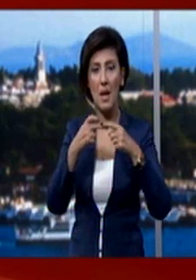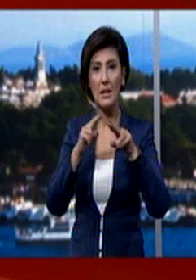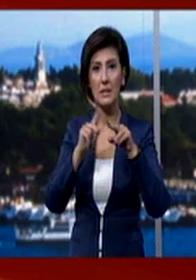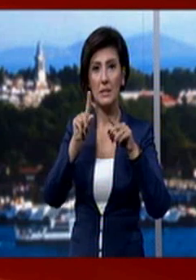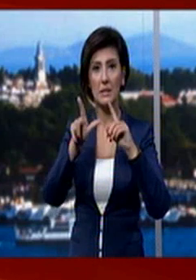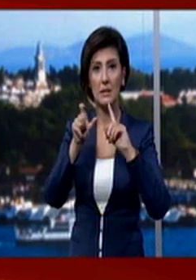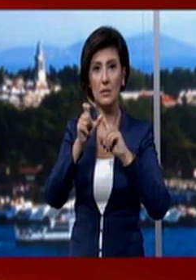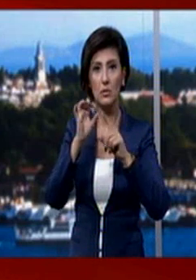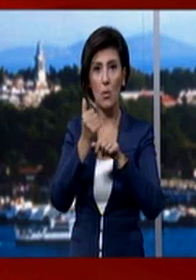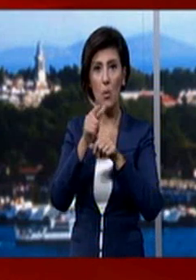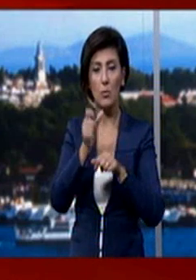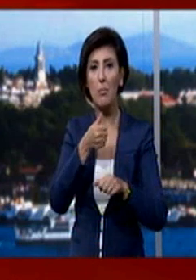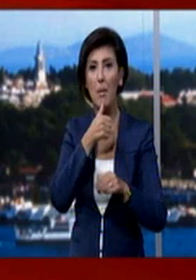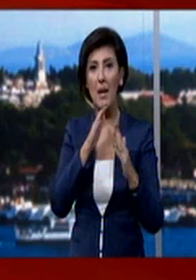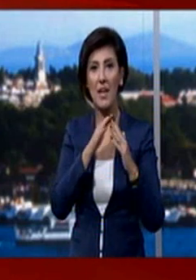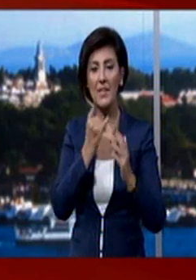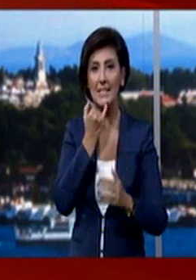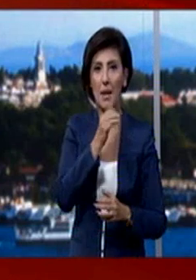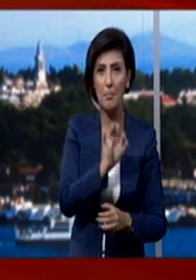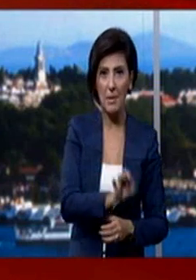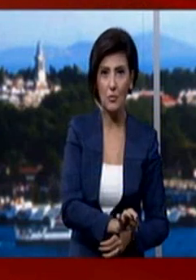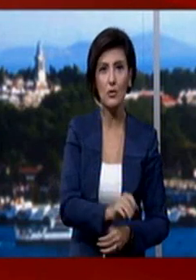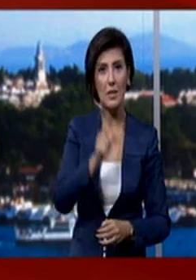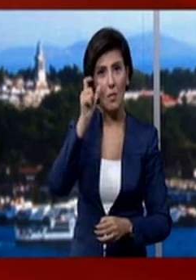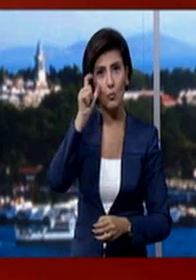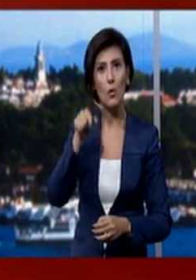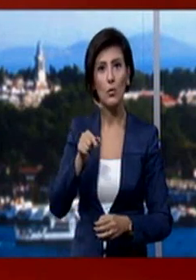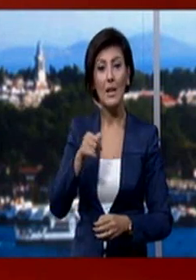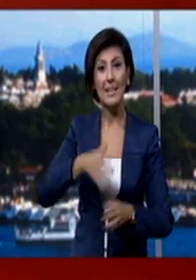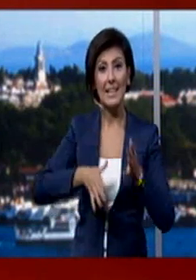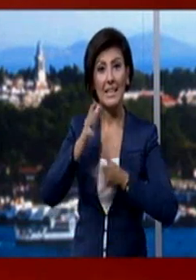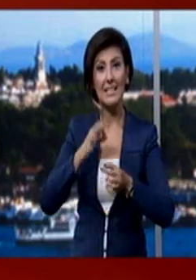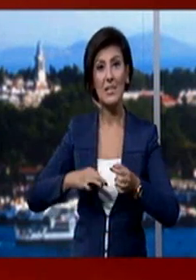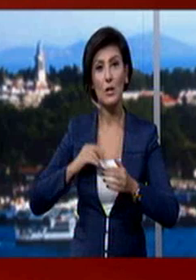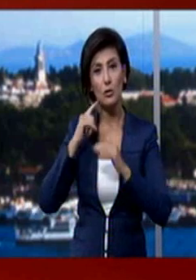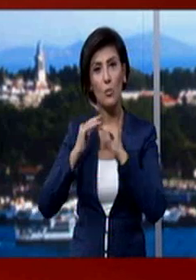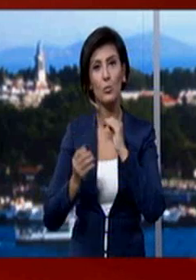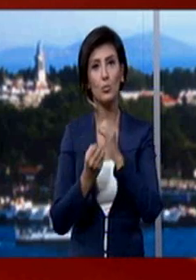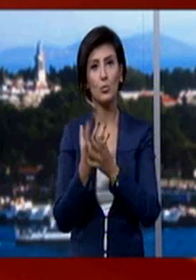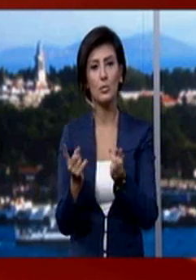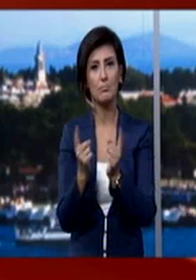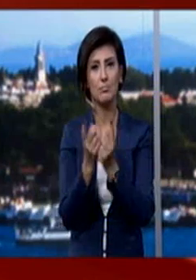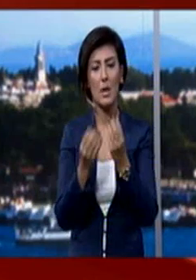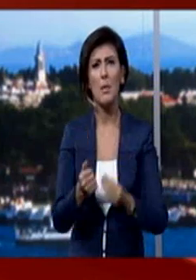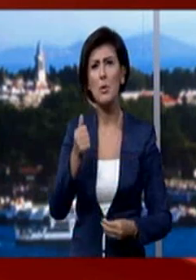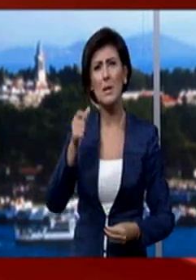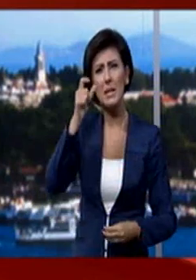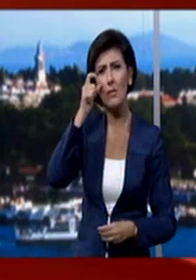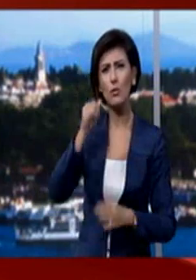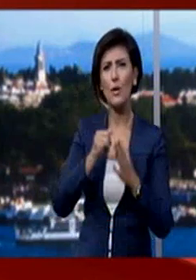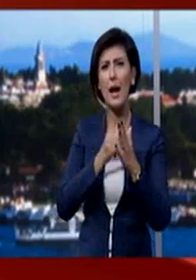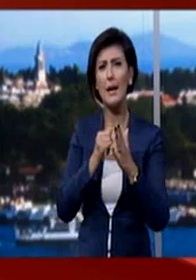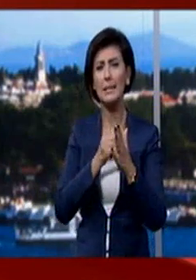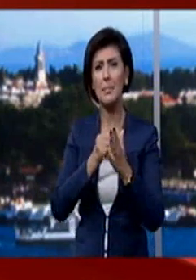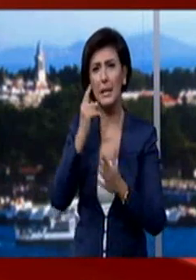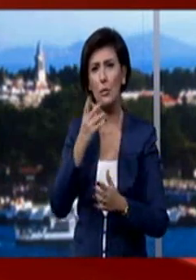baba evini ziyaretle başlayan Davutoğlu, kentteki sivil toplum kuruluşlarıyla da bir araya gelecek. Başbakan Davutoğlu,